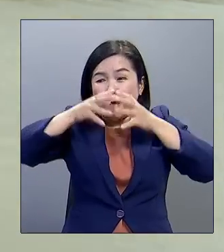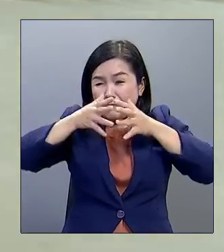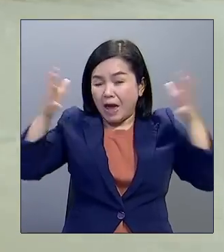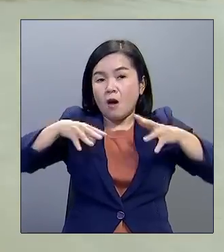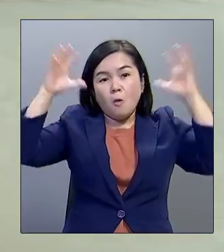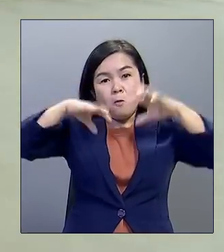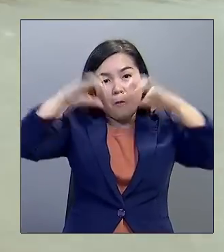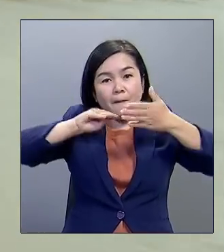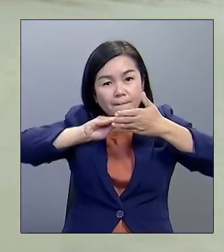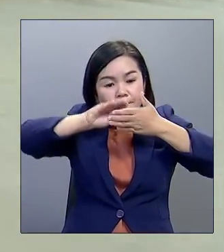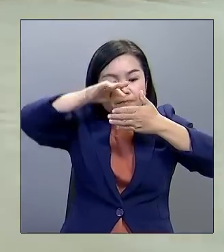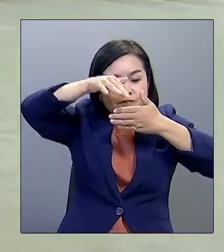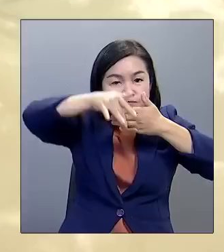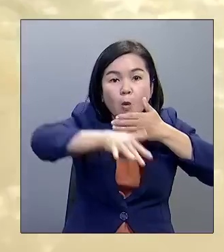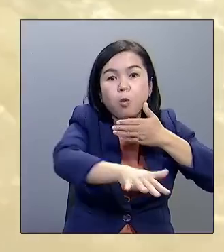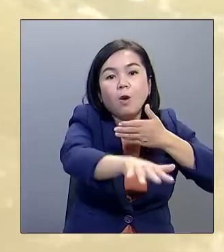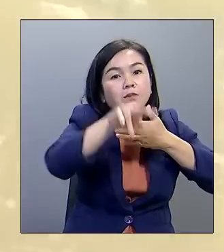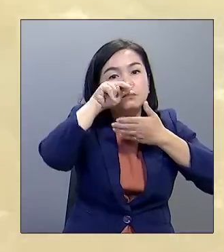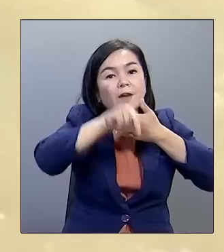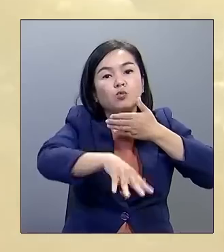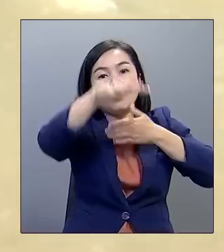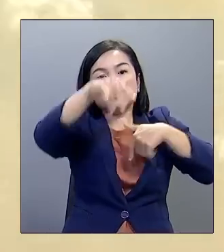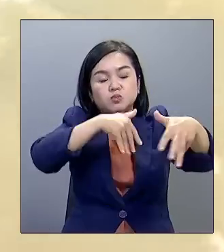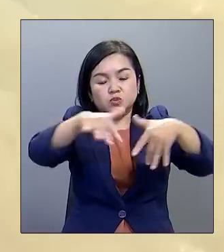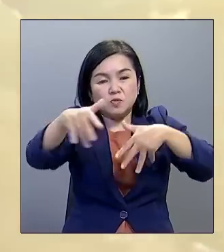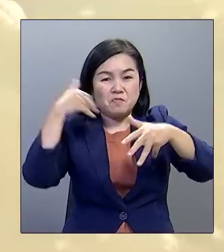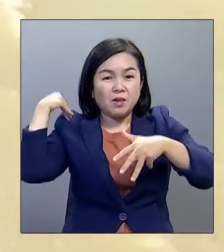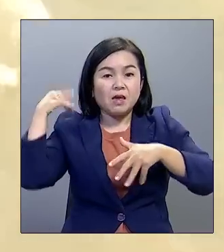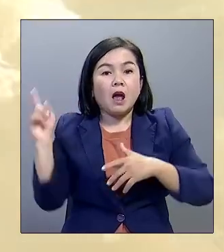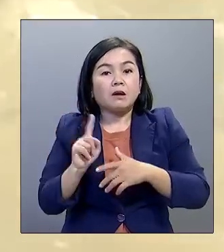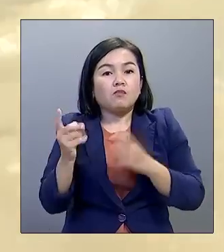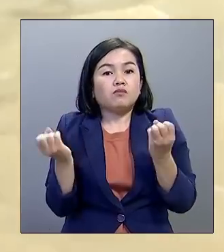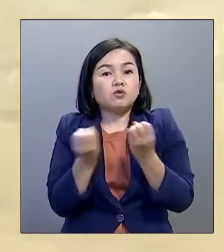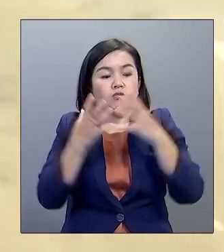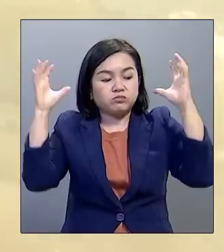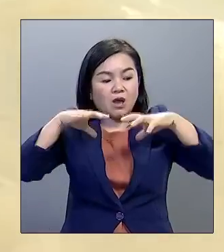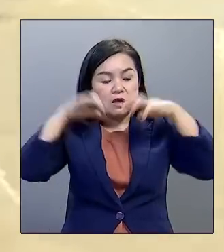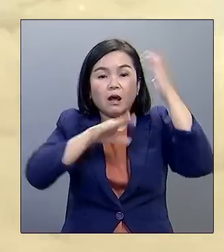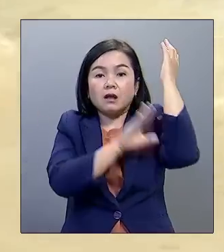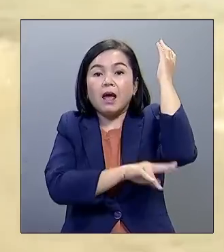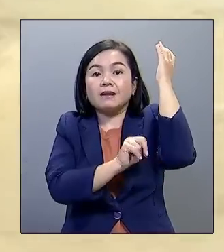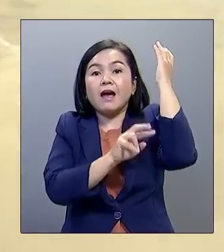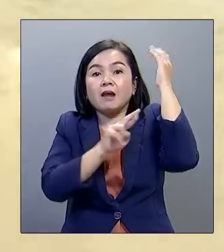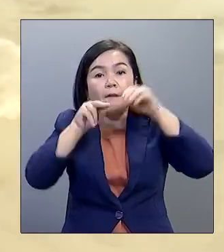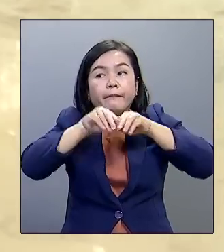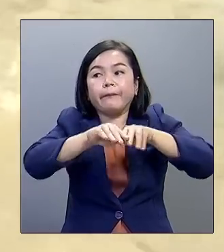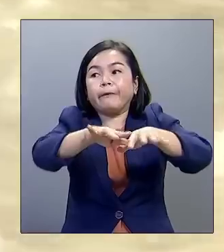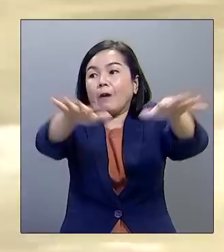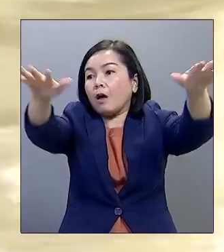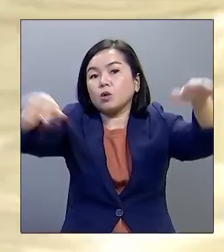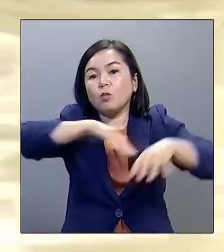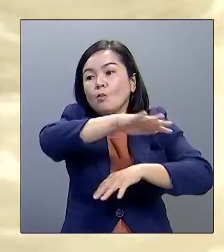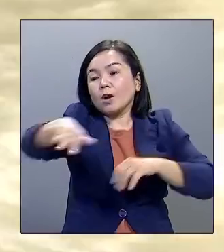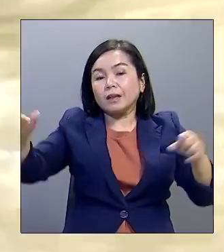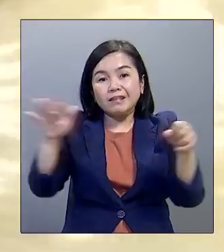ทำให้น้ำล้นผนังกั้นเข้าท่วมพื้นที่อีกครั้งค่ะทั้งนี้เหตุอุทกภัยในจังหวัดนราธิวาสที่ขยายเป็นวงกว้างทำให้สำนักงานเขตพื้น